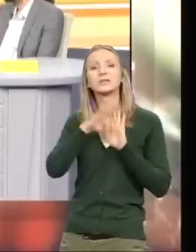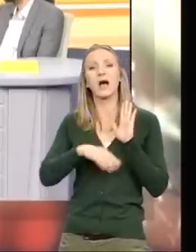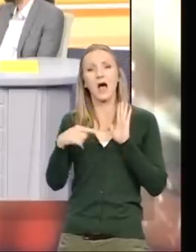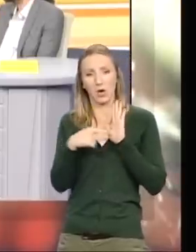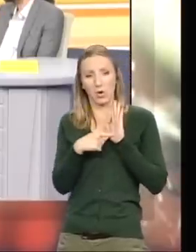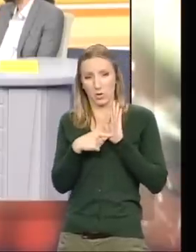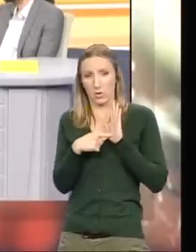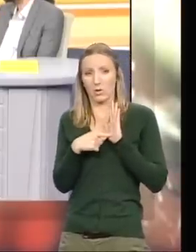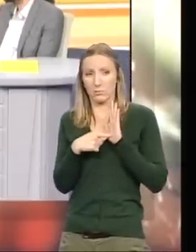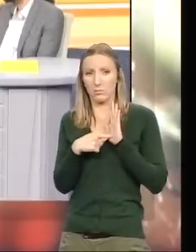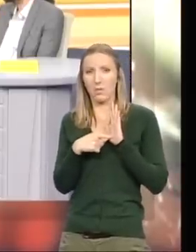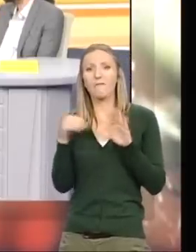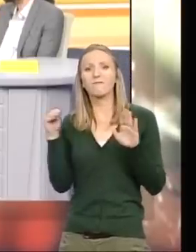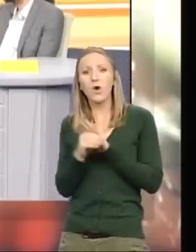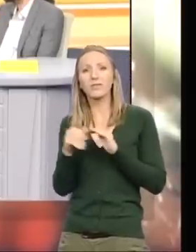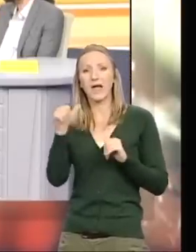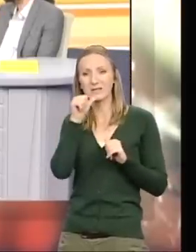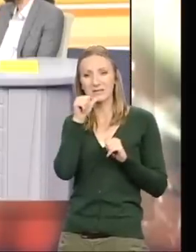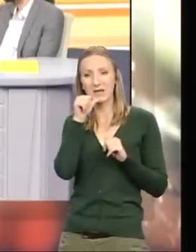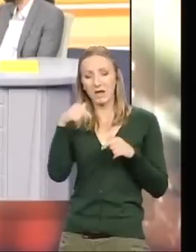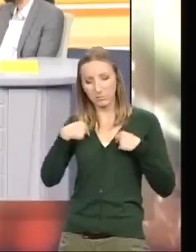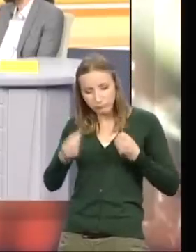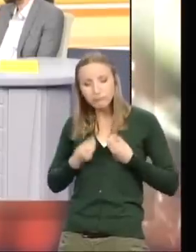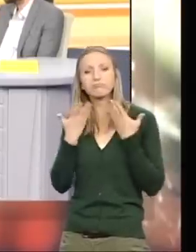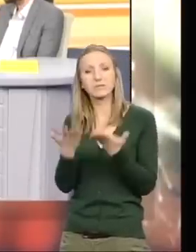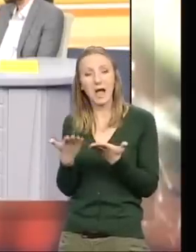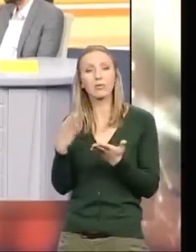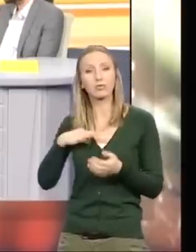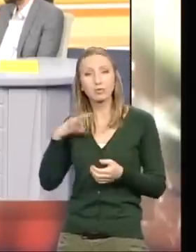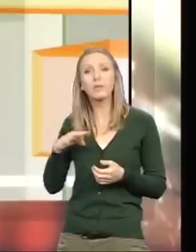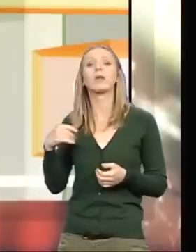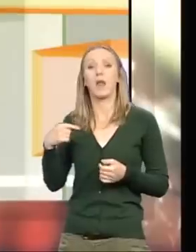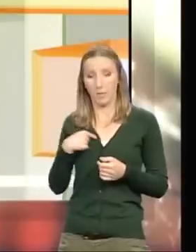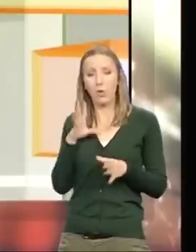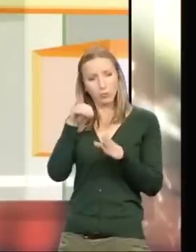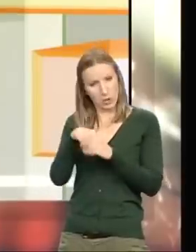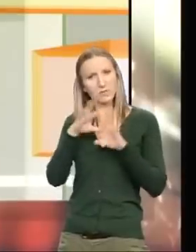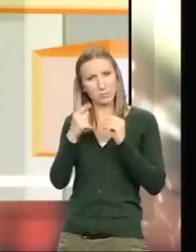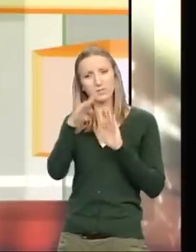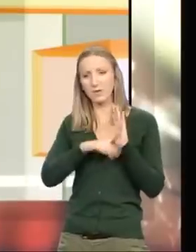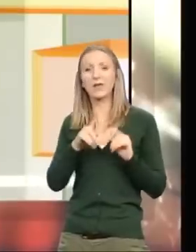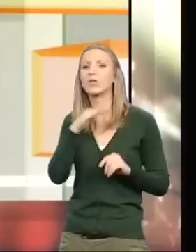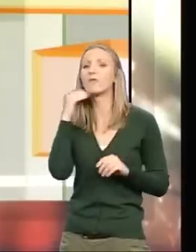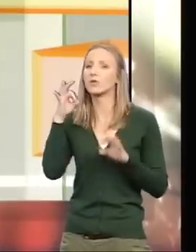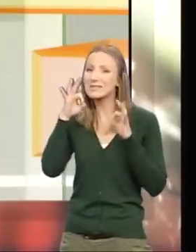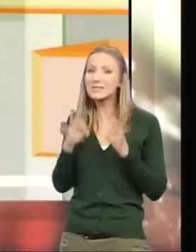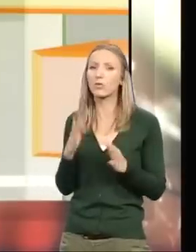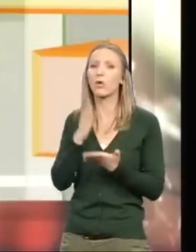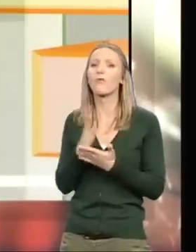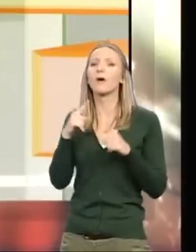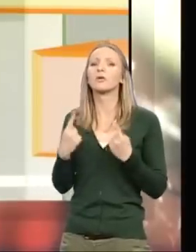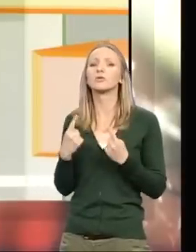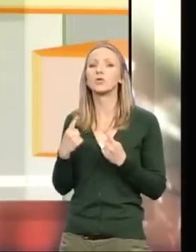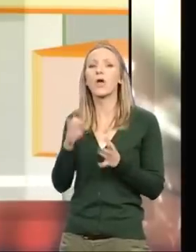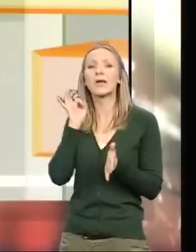kroz zakon recimo o fondacijama i zadužbeno, mi inače učestvujemo u svim tim zakonima, ali nije dovoljno sigurno i uvek postoji